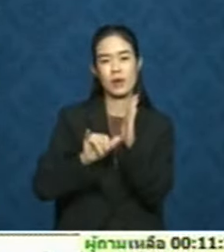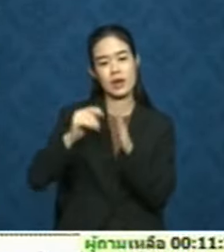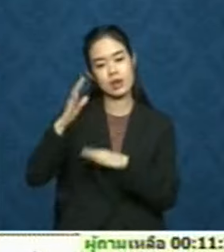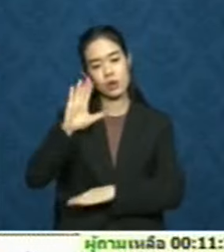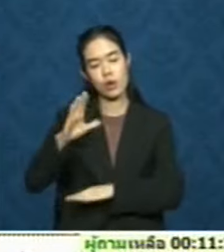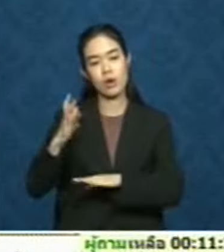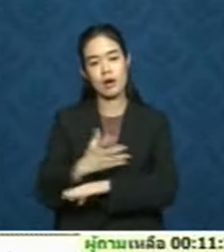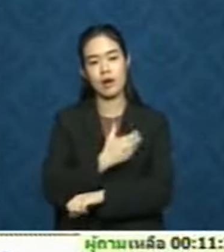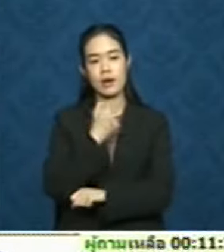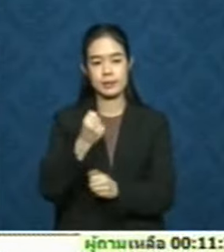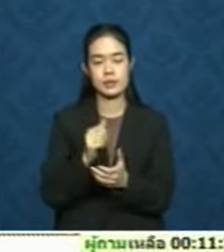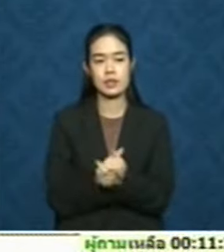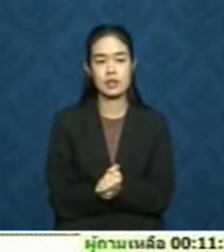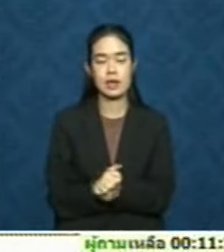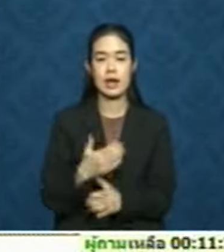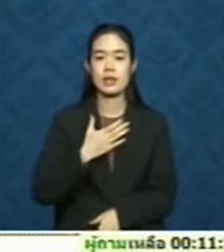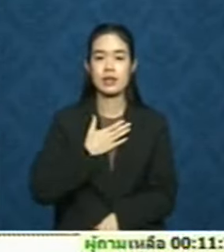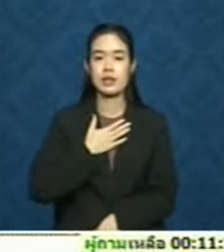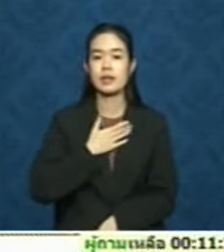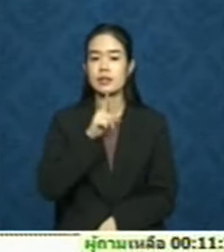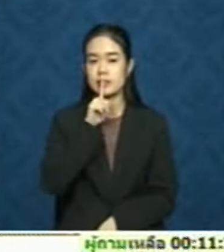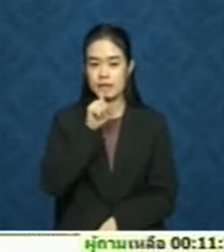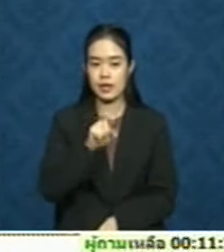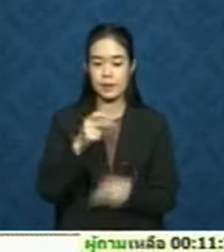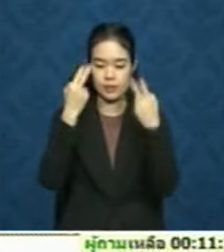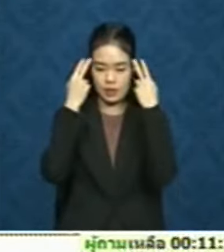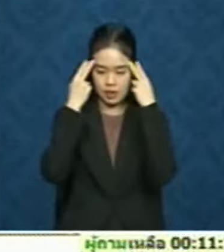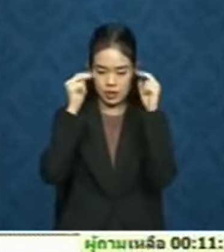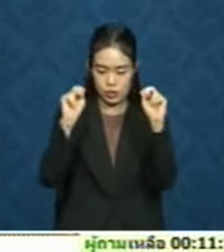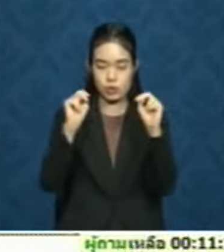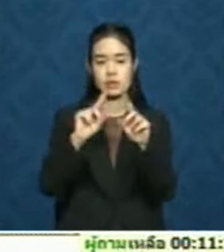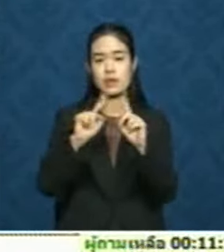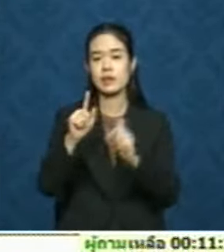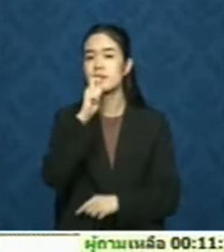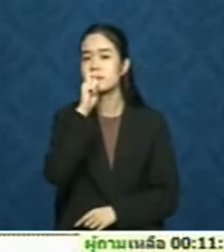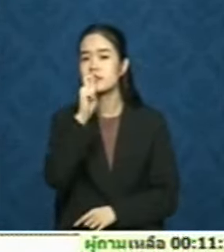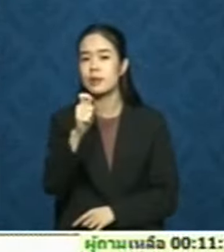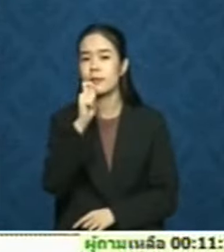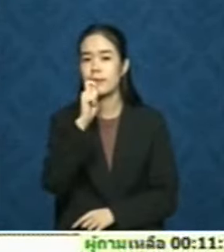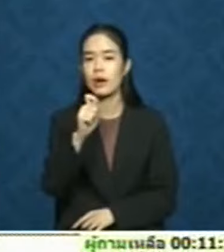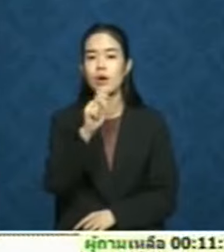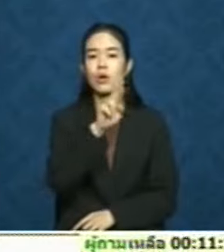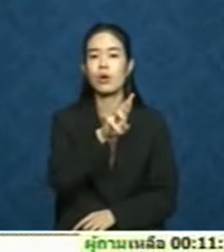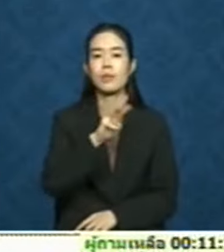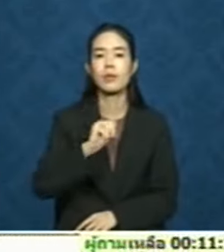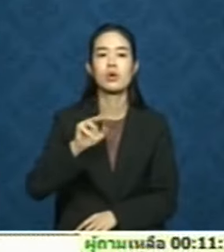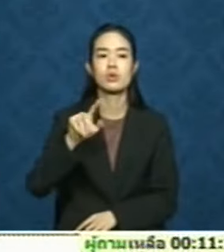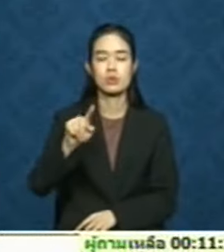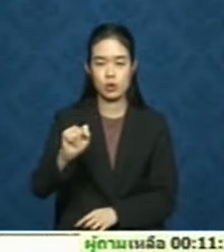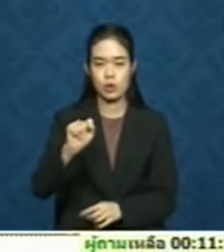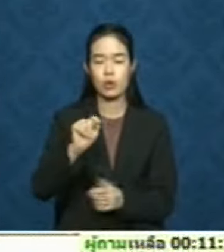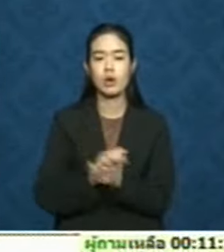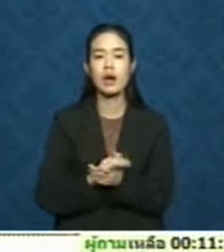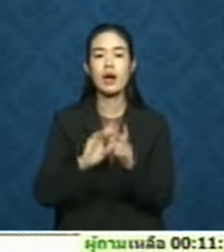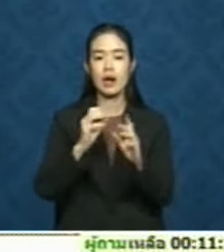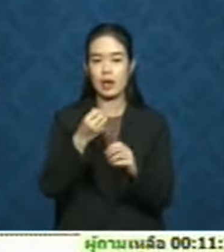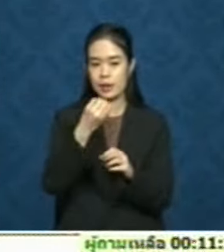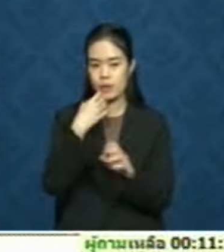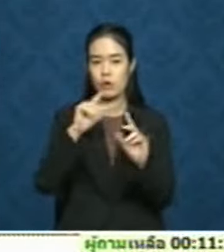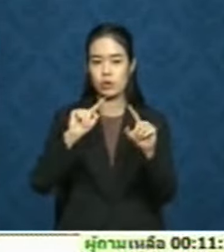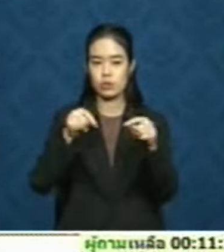ท่านนายกรัฐมนตรีด้วยก็เลยได้ถามนายกรัฐมนตรีแต่เฉพาะคำให้สัมภาษณ์นั้นก็ของท่านรัฐมนตรีเพราะนั้นท่านรัฐมนตรีก็คงตอบคำถามนั้